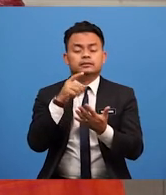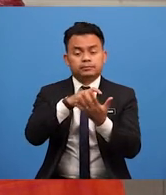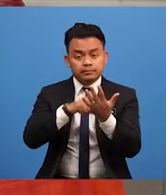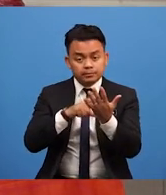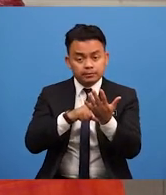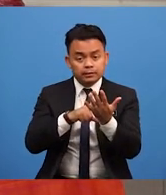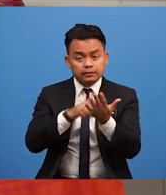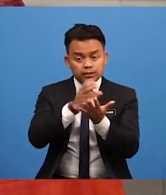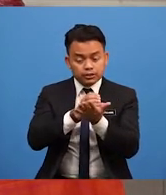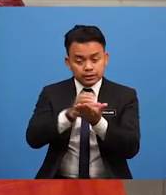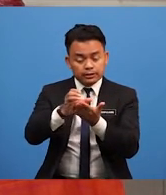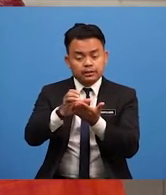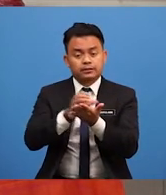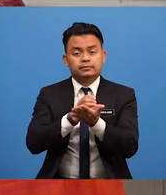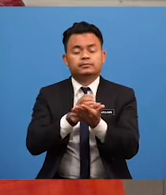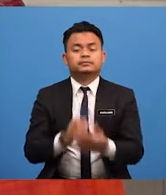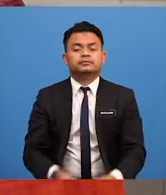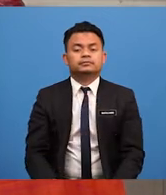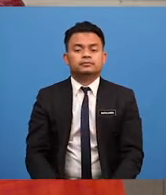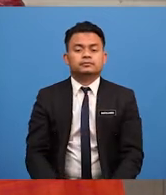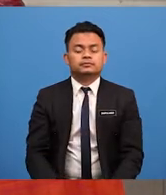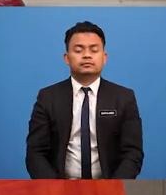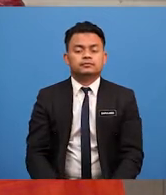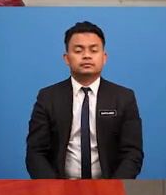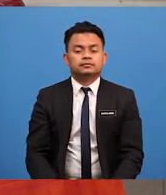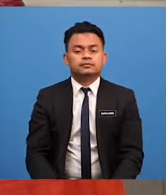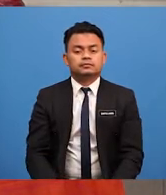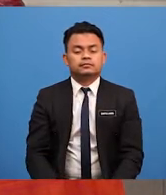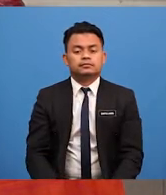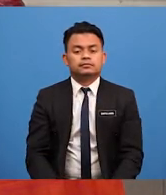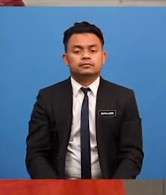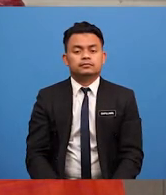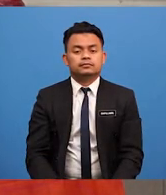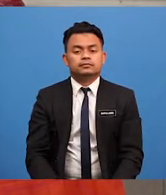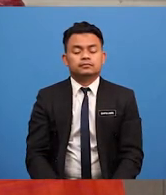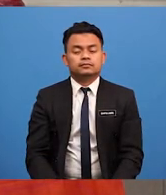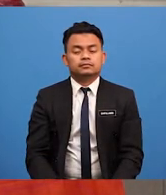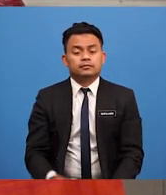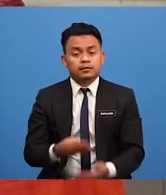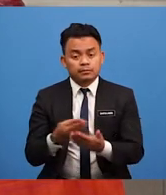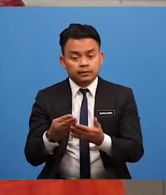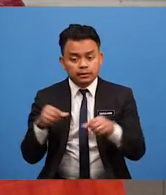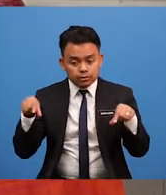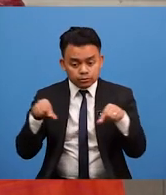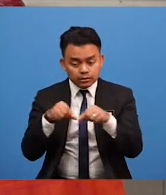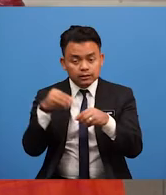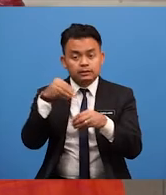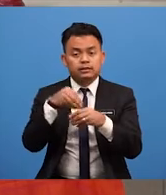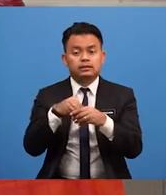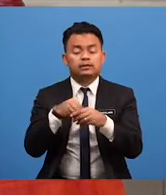kuantiti yang dikendaki supaya hasilnya lebih baik serta mengelakkan